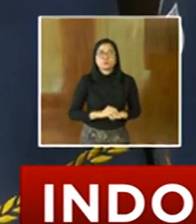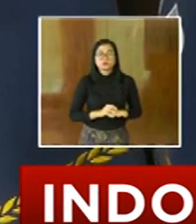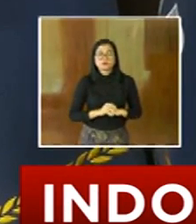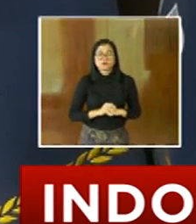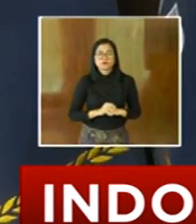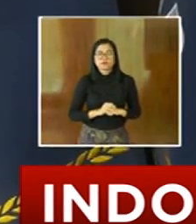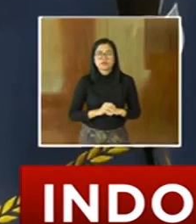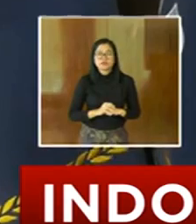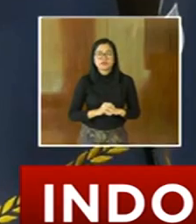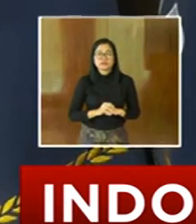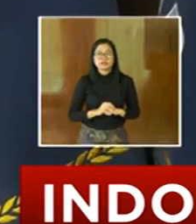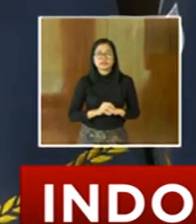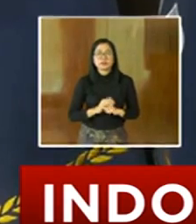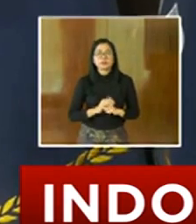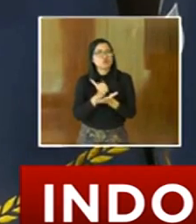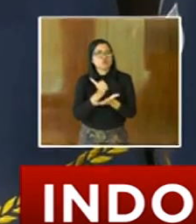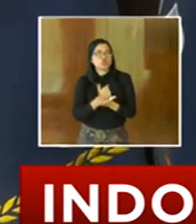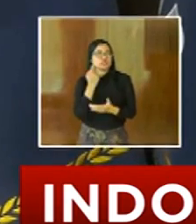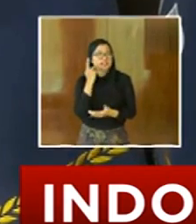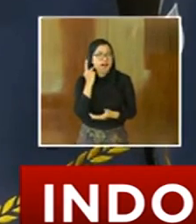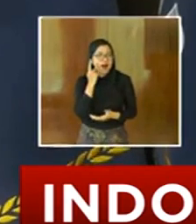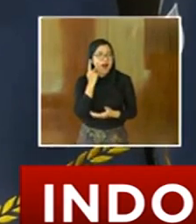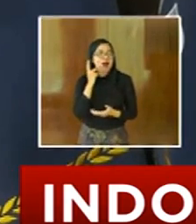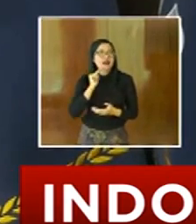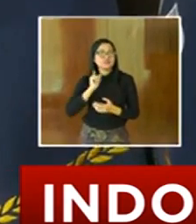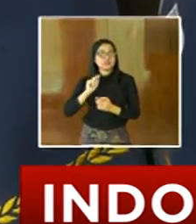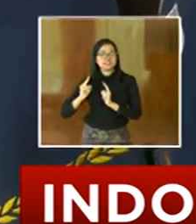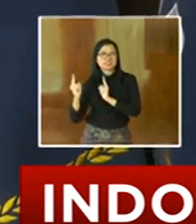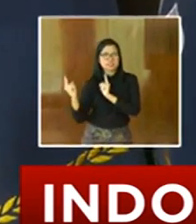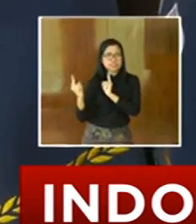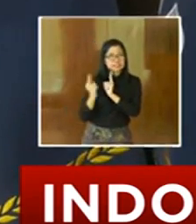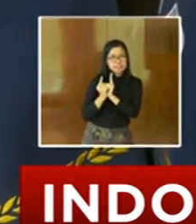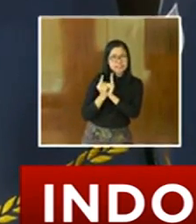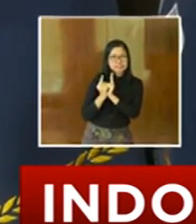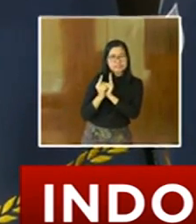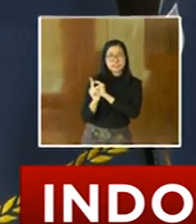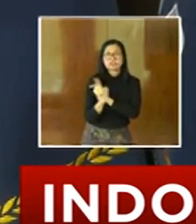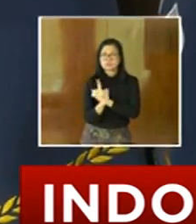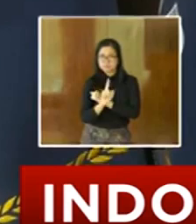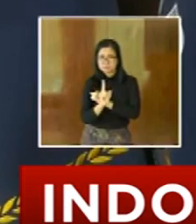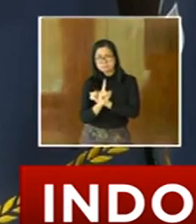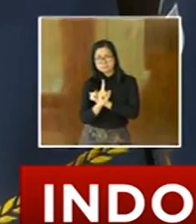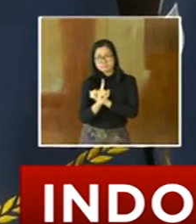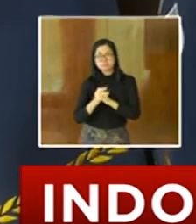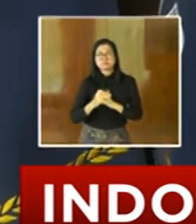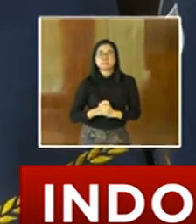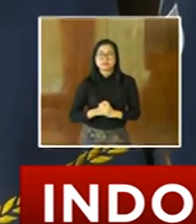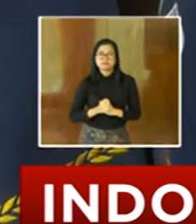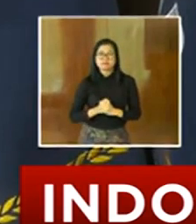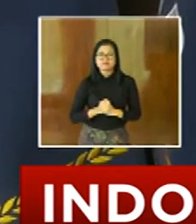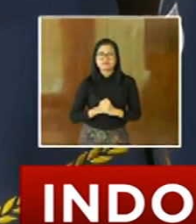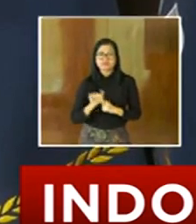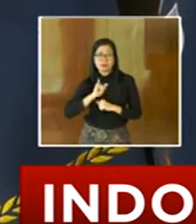Hai menjaga betul untuk tidak kontak dekat tanpa perlindungan dengan keluarga